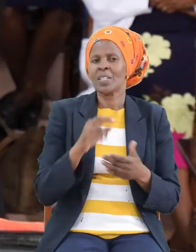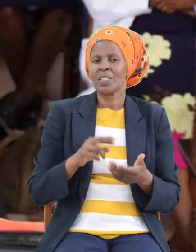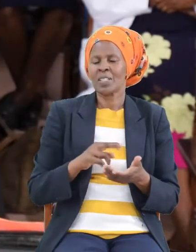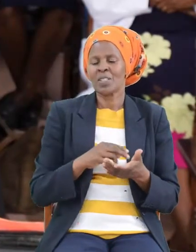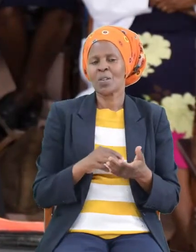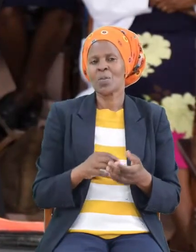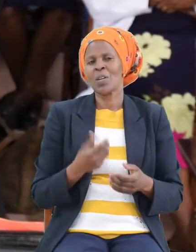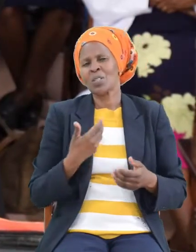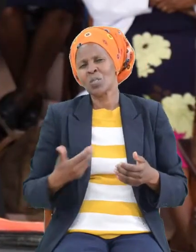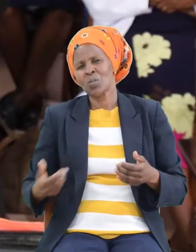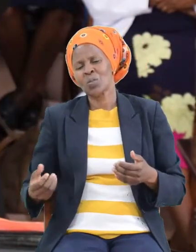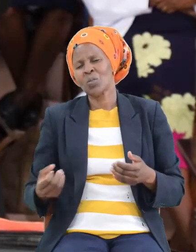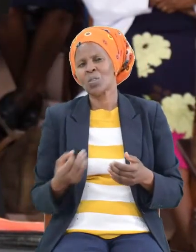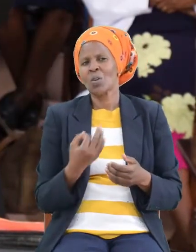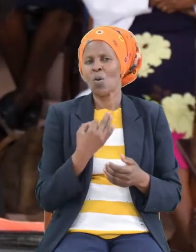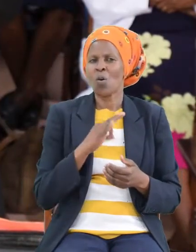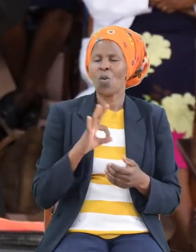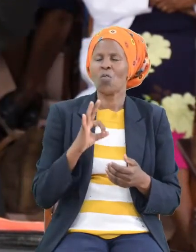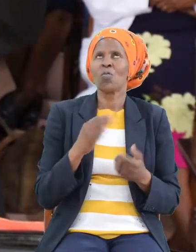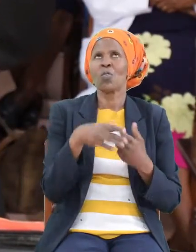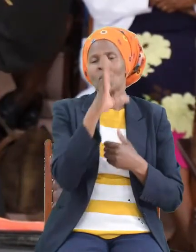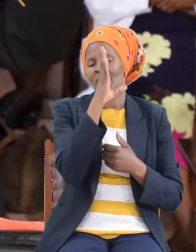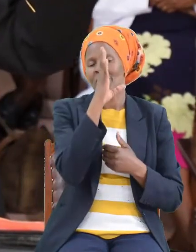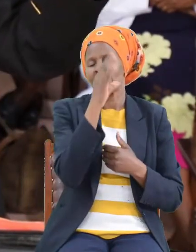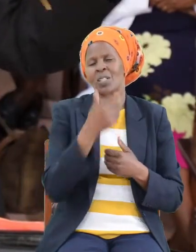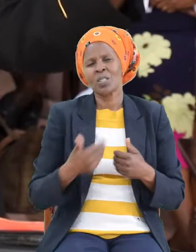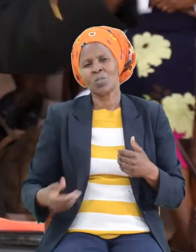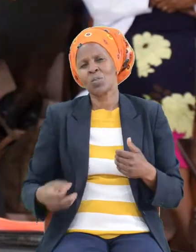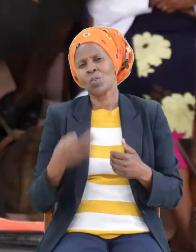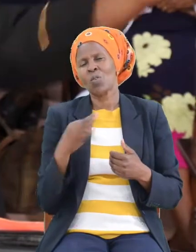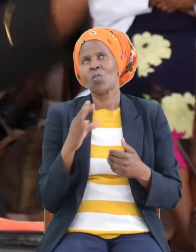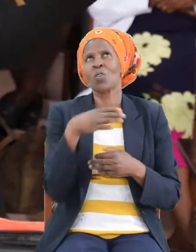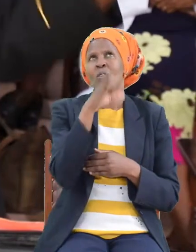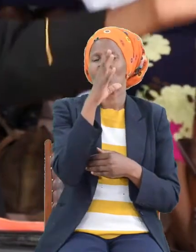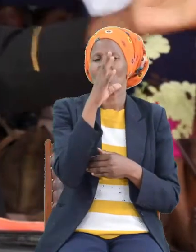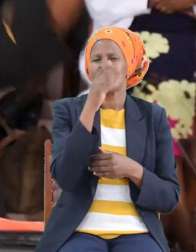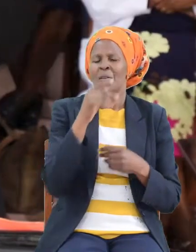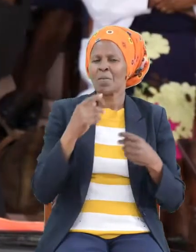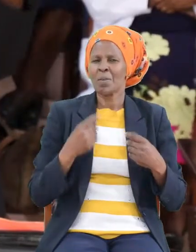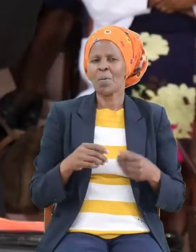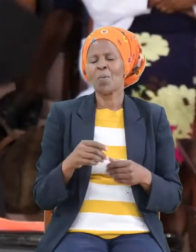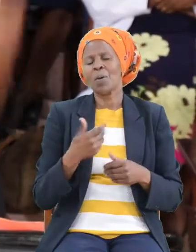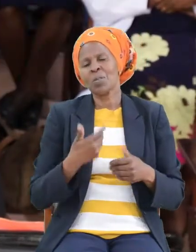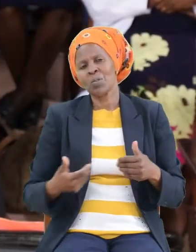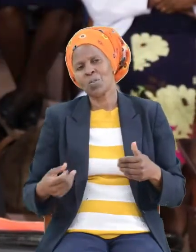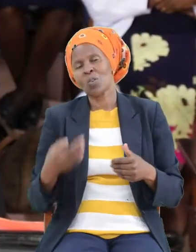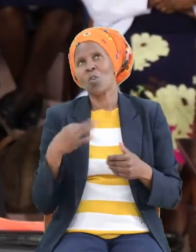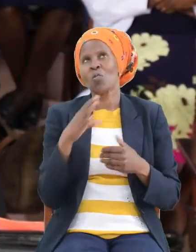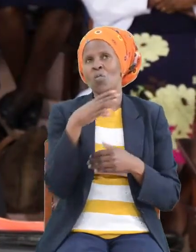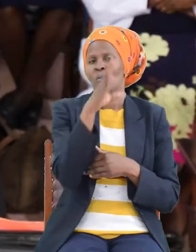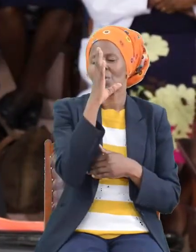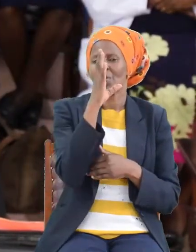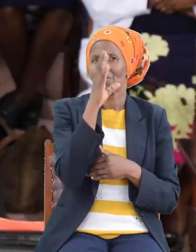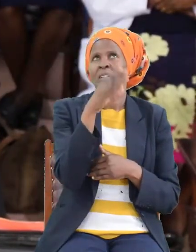calls us the children. Inatuita wana wa Mungu, wana wa Mungu, sio tu watu wa Mungu, lakini wana wa Mungu.